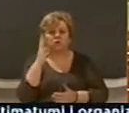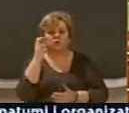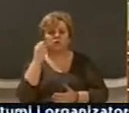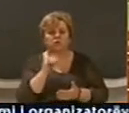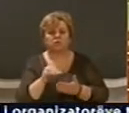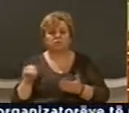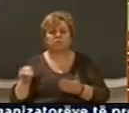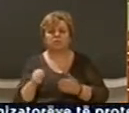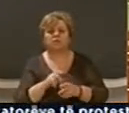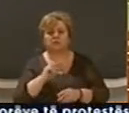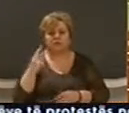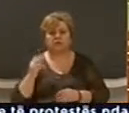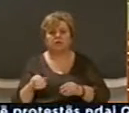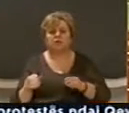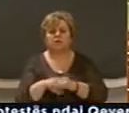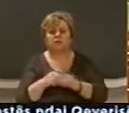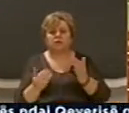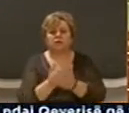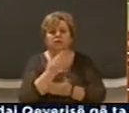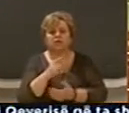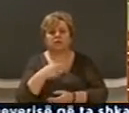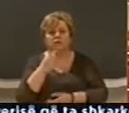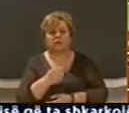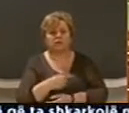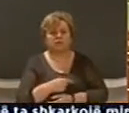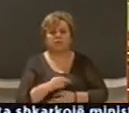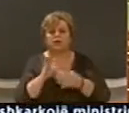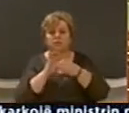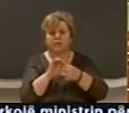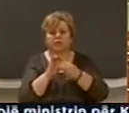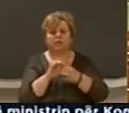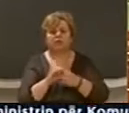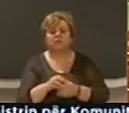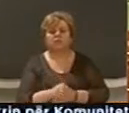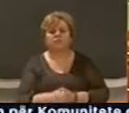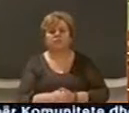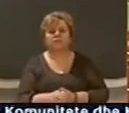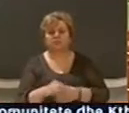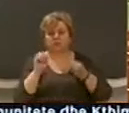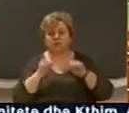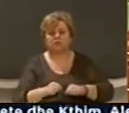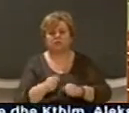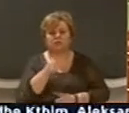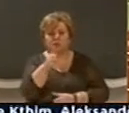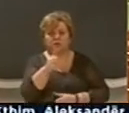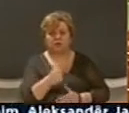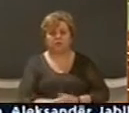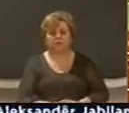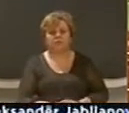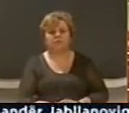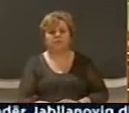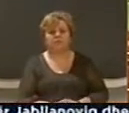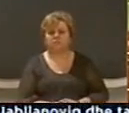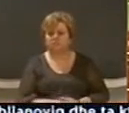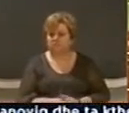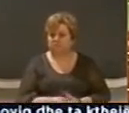vende tjera të reja të punës të premtuar nga partneri juaj qeveritar Zoti Thaçi. Mos vallë